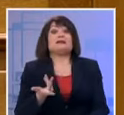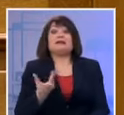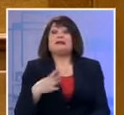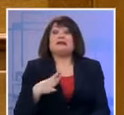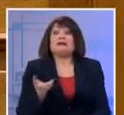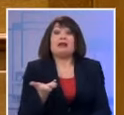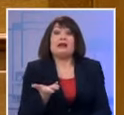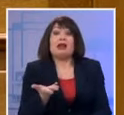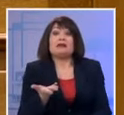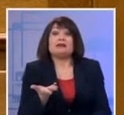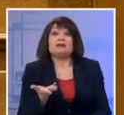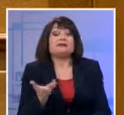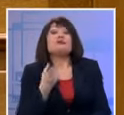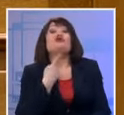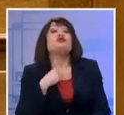Σας αρέσει αυτό?